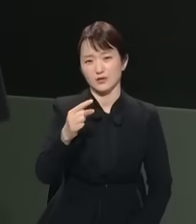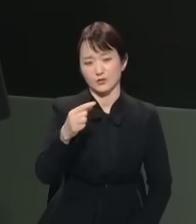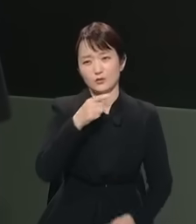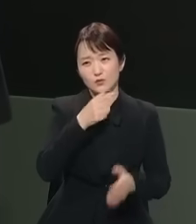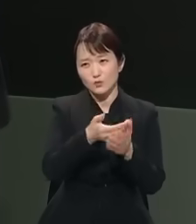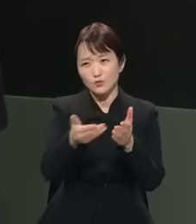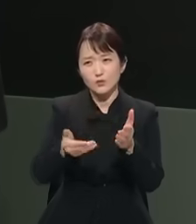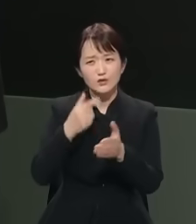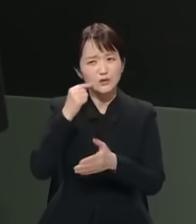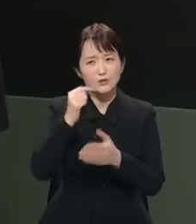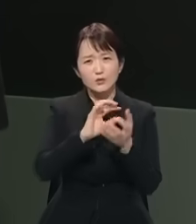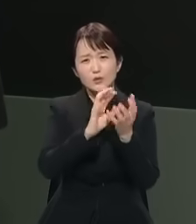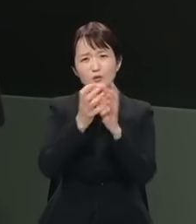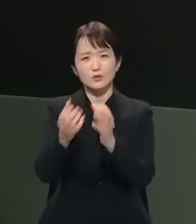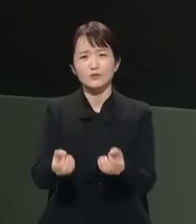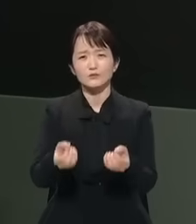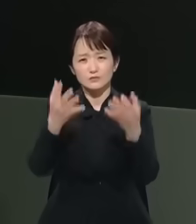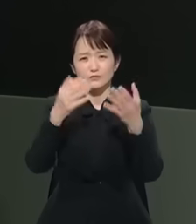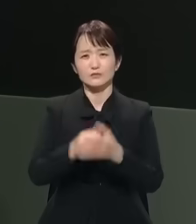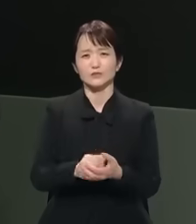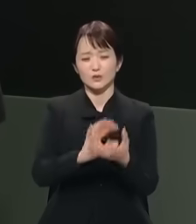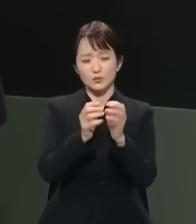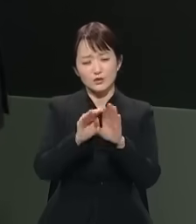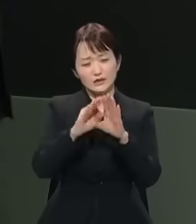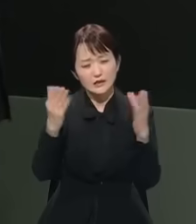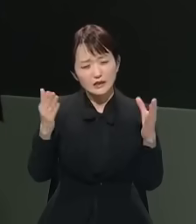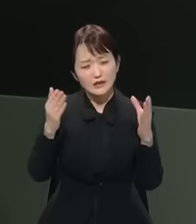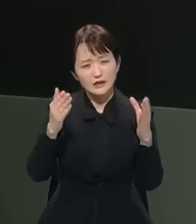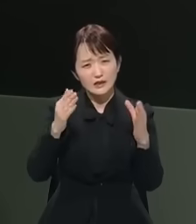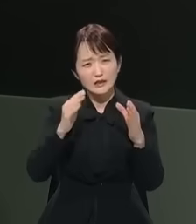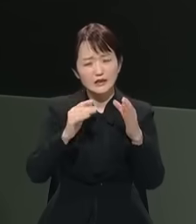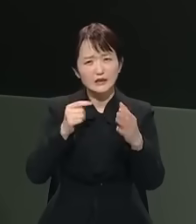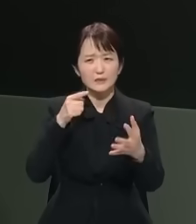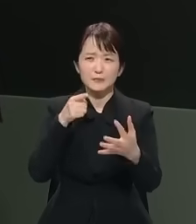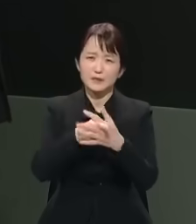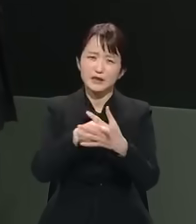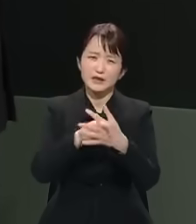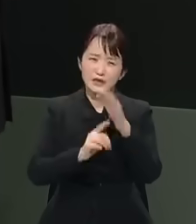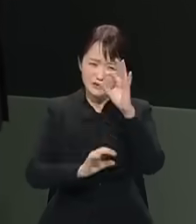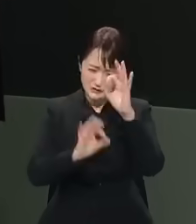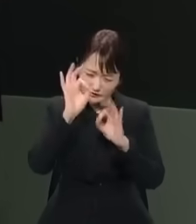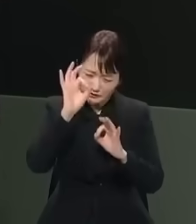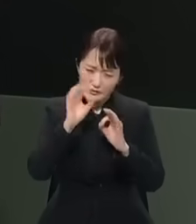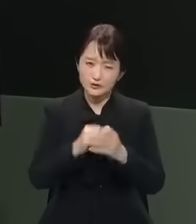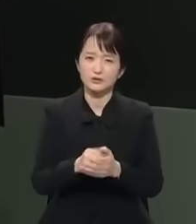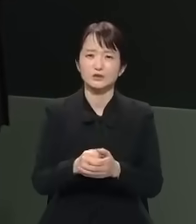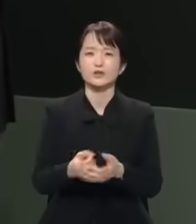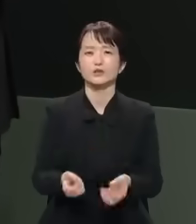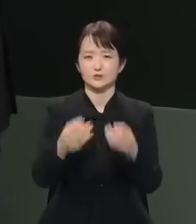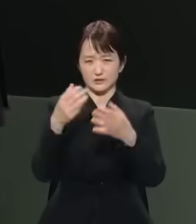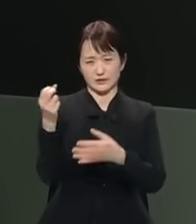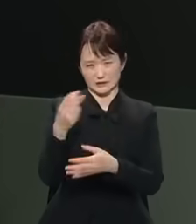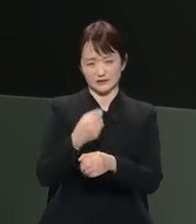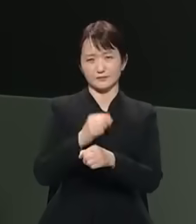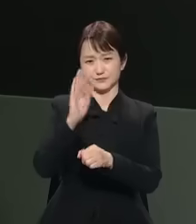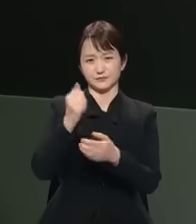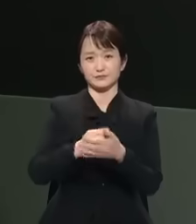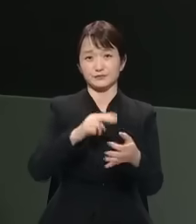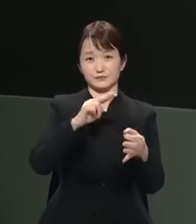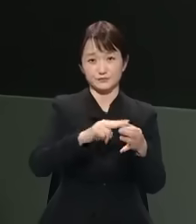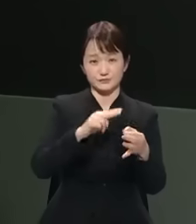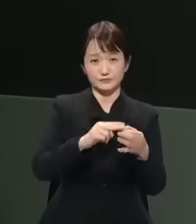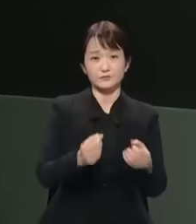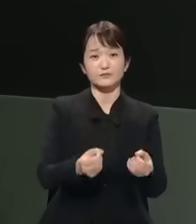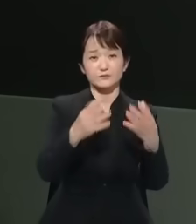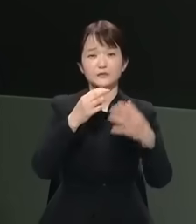광고인데요. 개화일에 대한 이 판단 미스로 축제를 한 번 더 치르기로 한 겁니다. 자, 여의도 벚꽃 축제도 그리고 서울